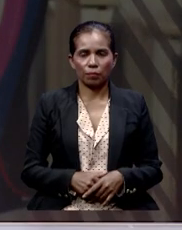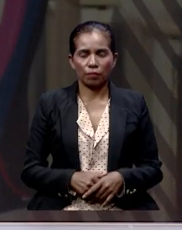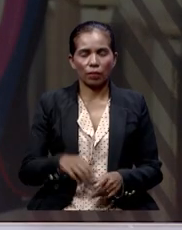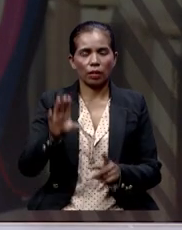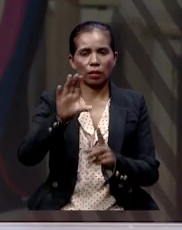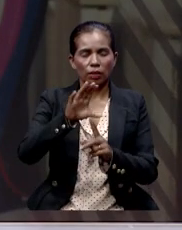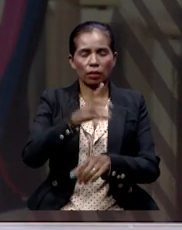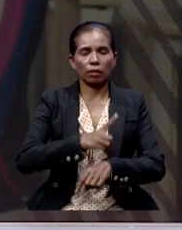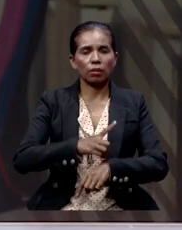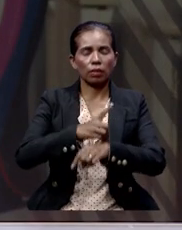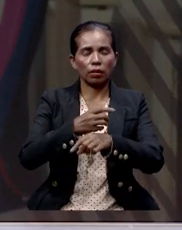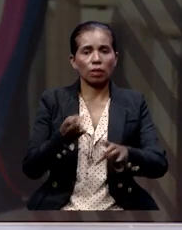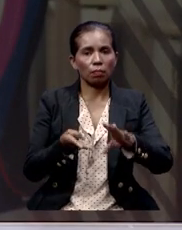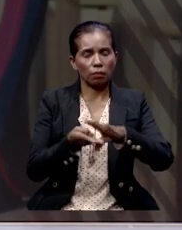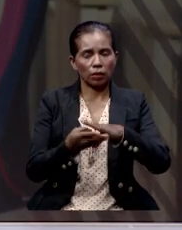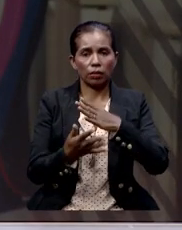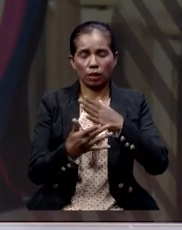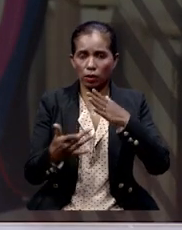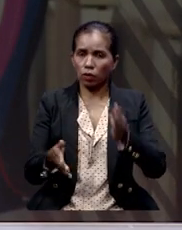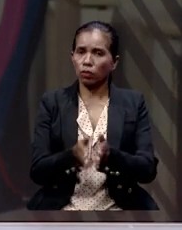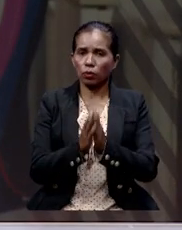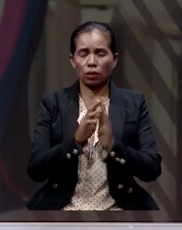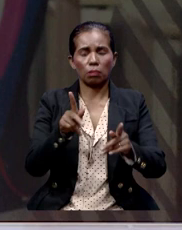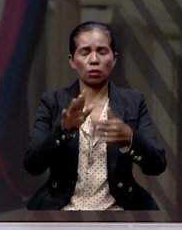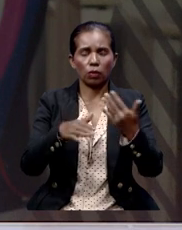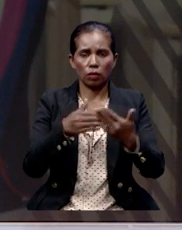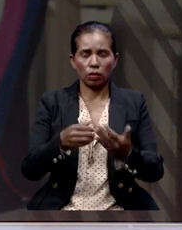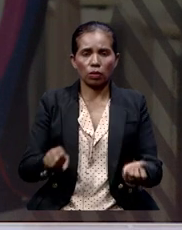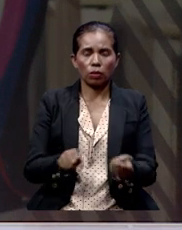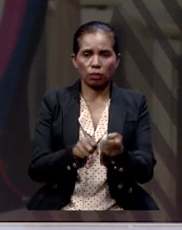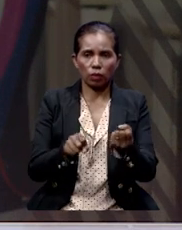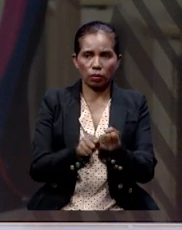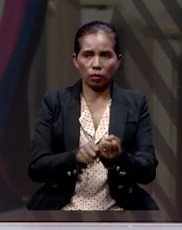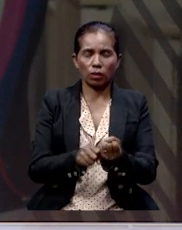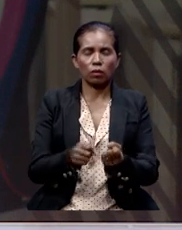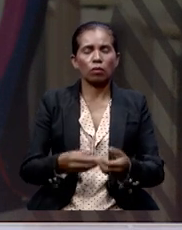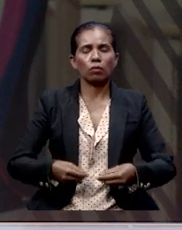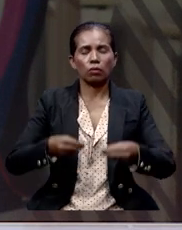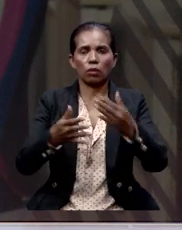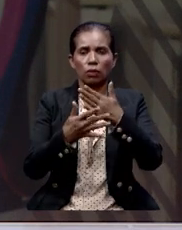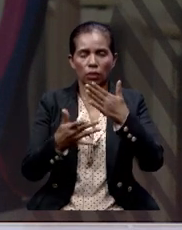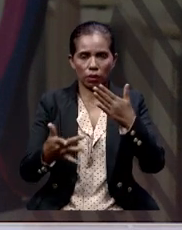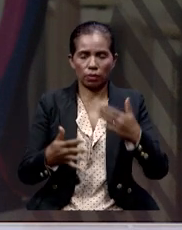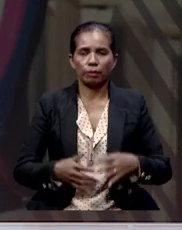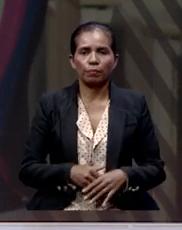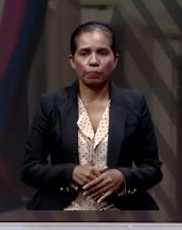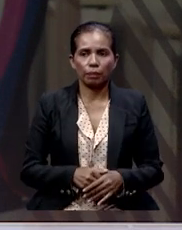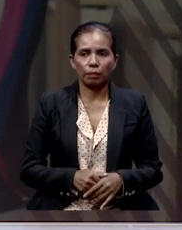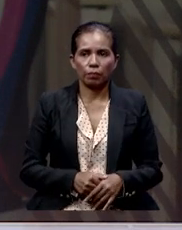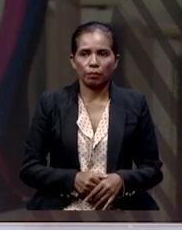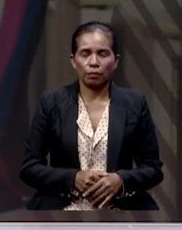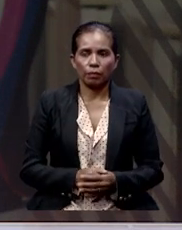Chefe de departamento Banco de Sangue, Huso Cidadão Roto até contribui ho de hala doação rang.